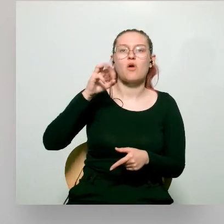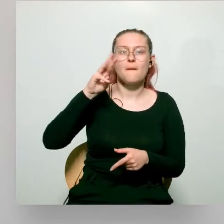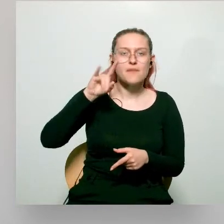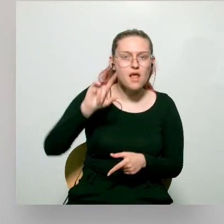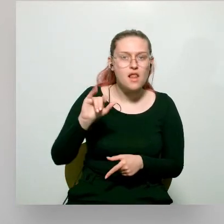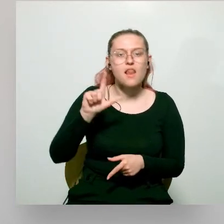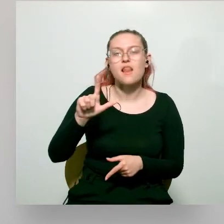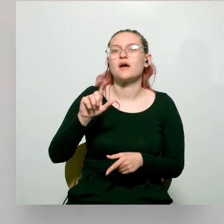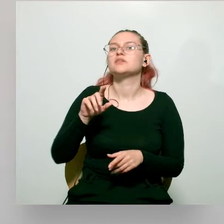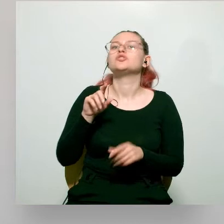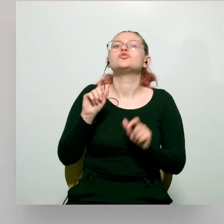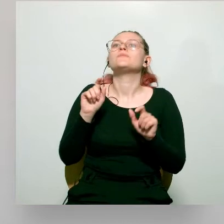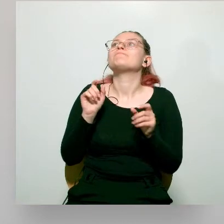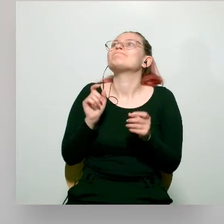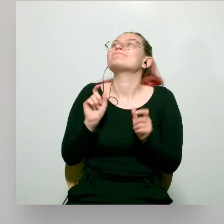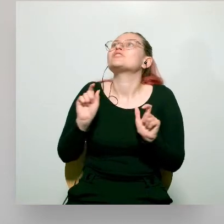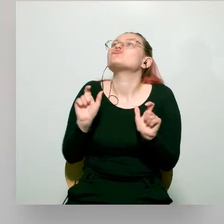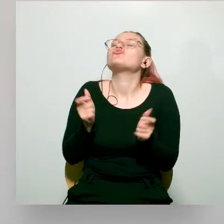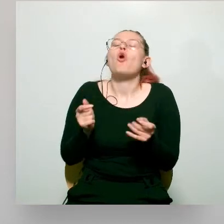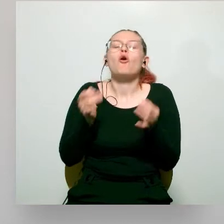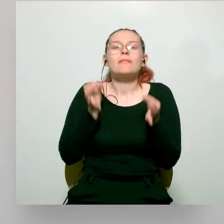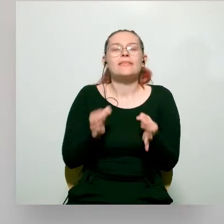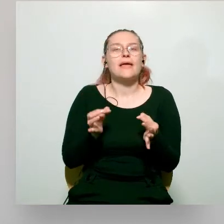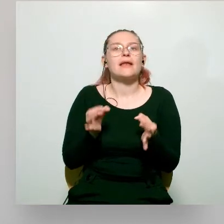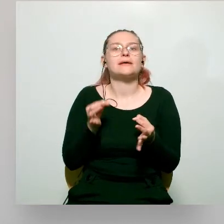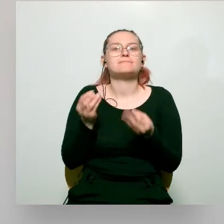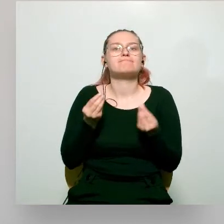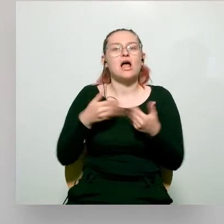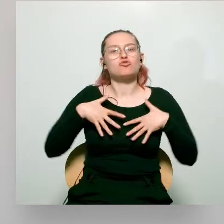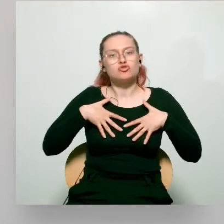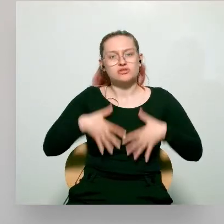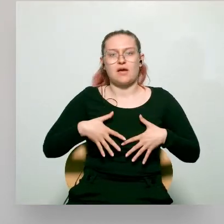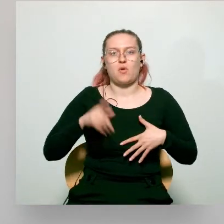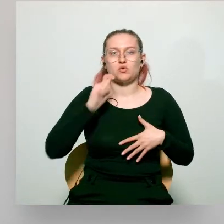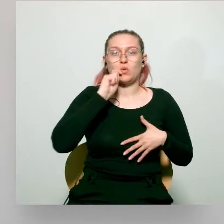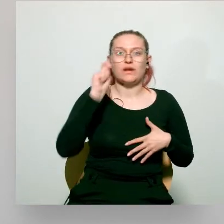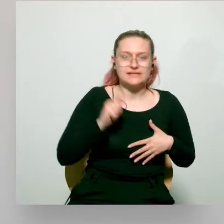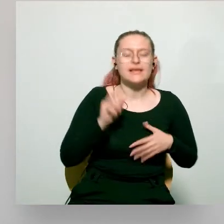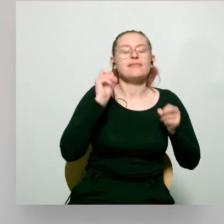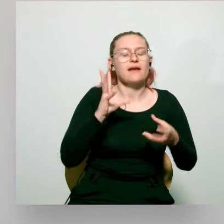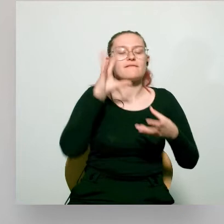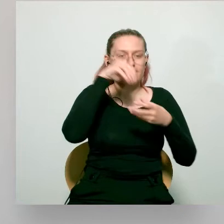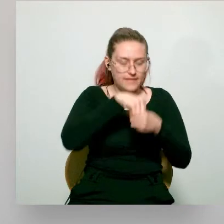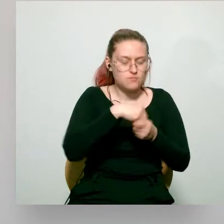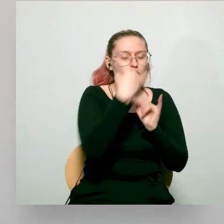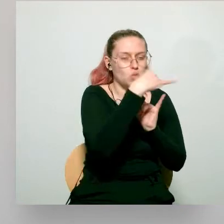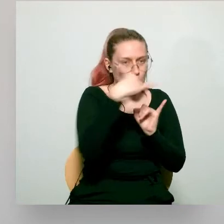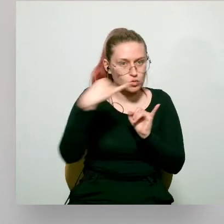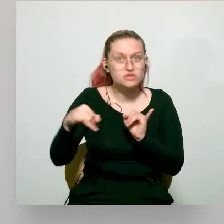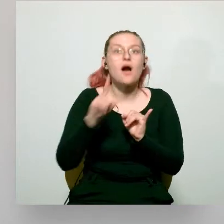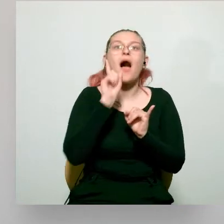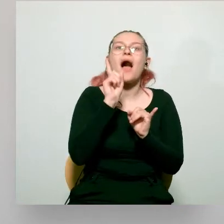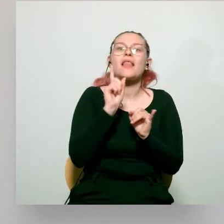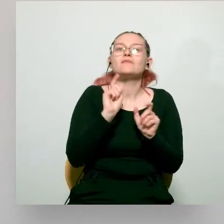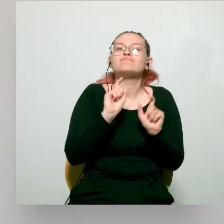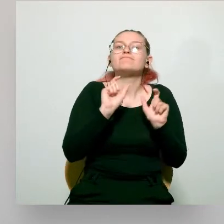Jak, co jest takim nośnikiem tej tożsamości właśnie przy różnorodności, do którego wszyscy mogą się odwoływać,